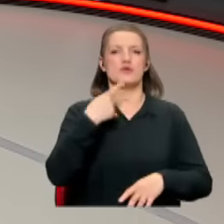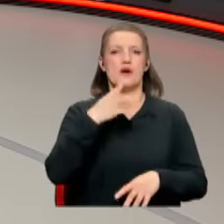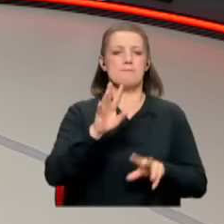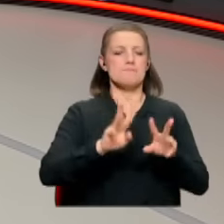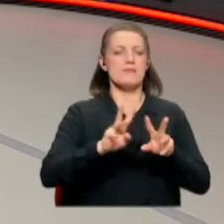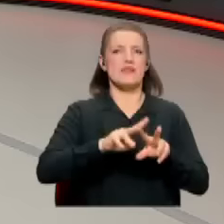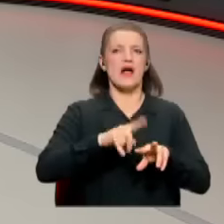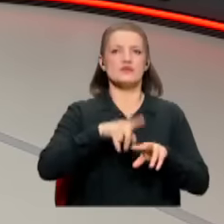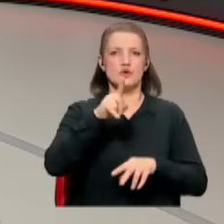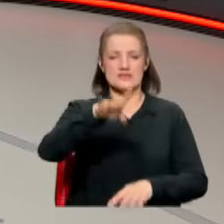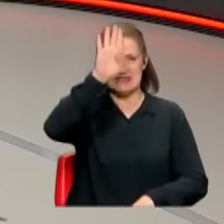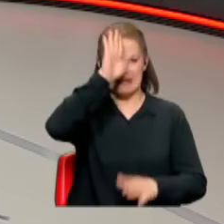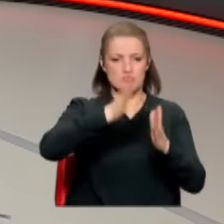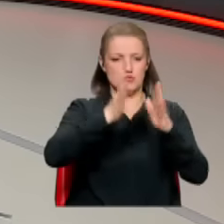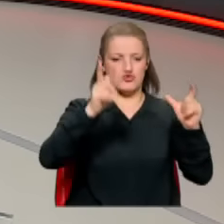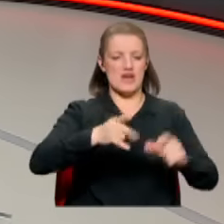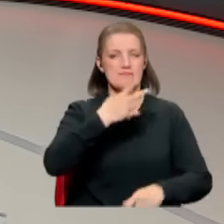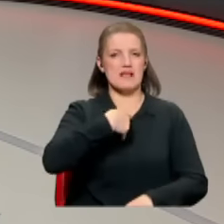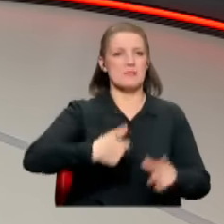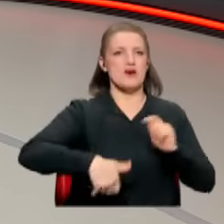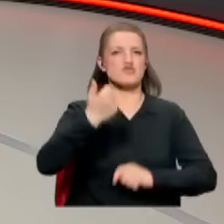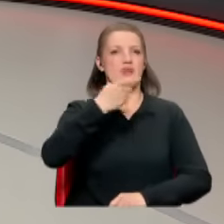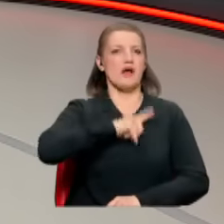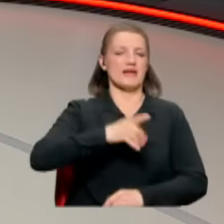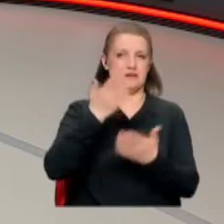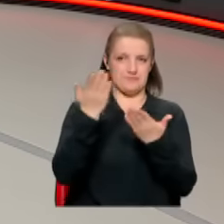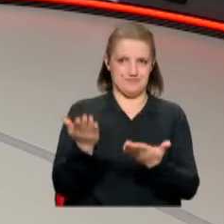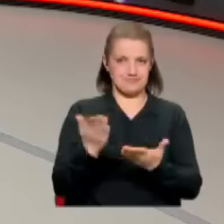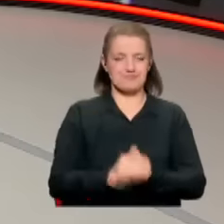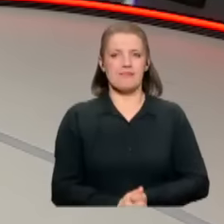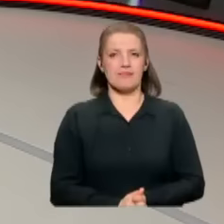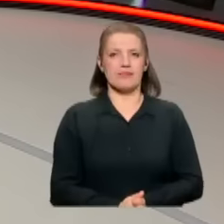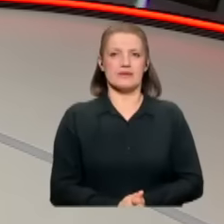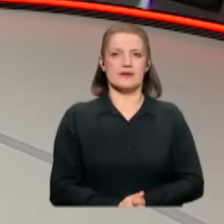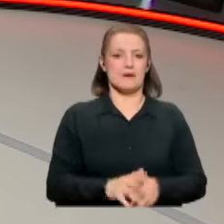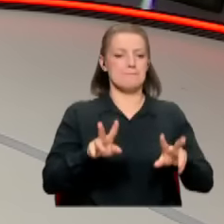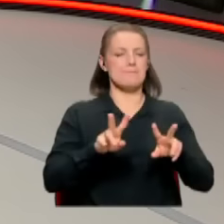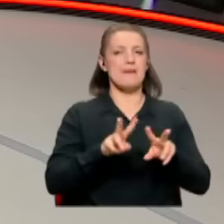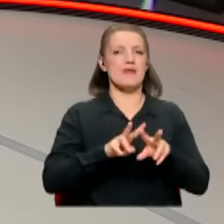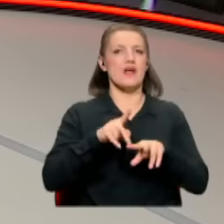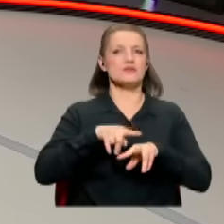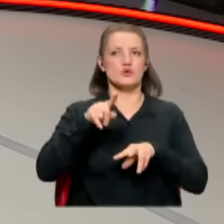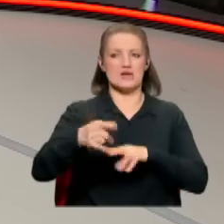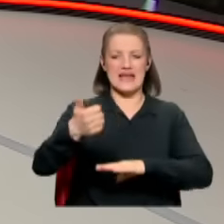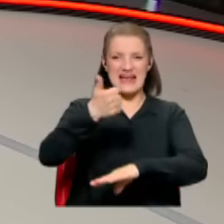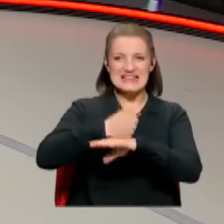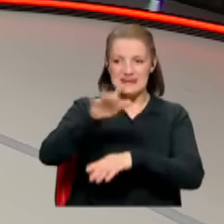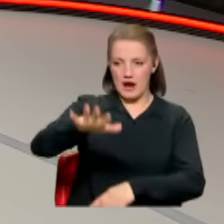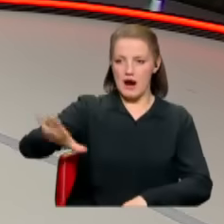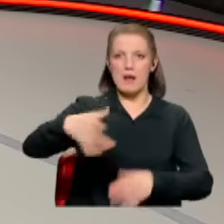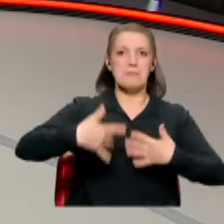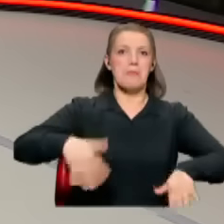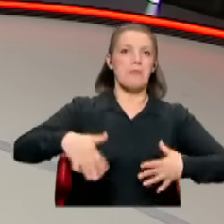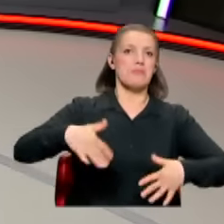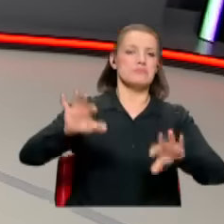Yeniden Refah Partisi İstanbul Büyükşehir Belediyesi Başkan Adayı. Mehmet Altınöz, iktidarın etekleri